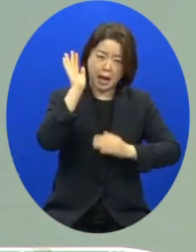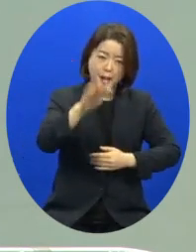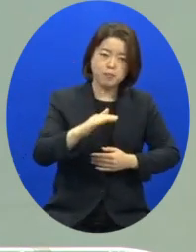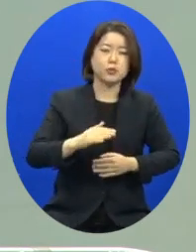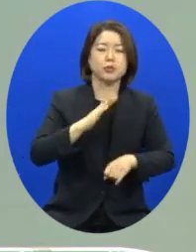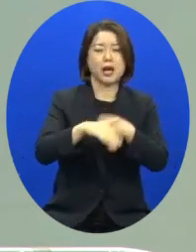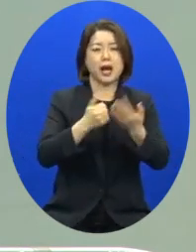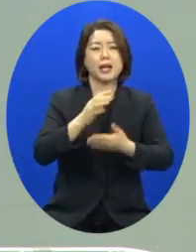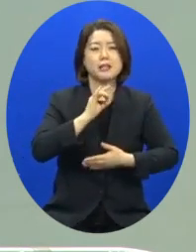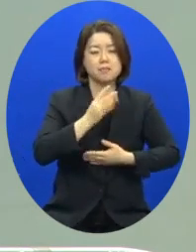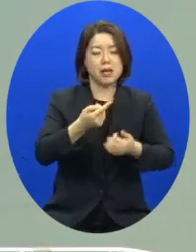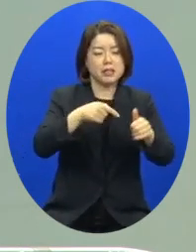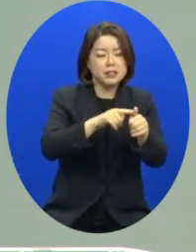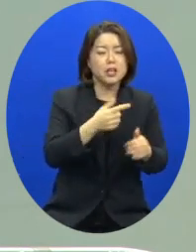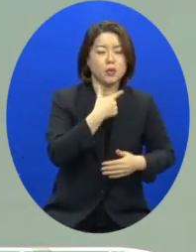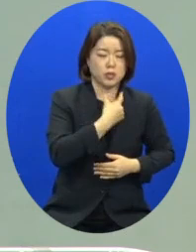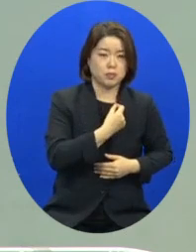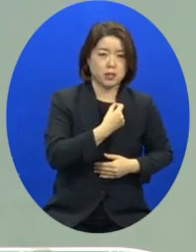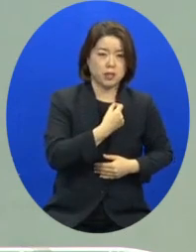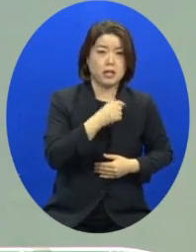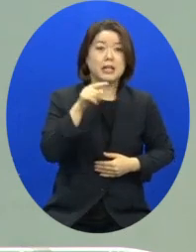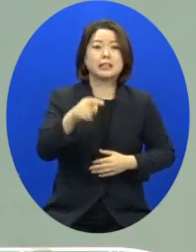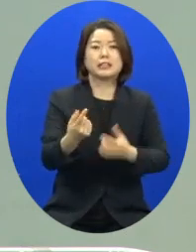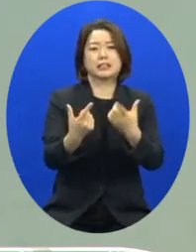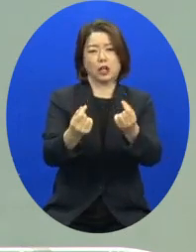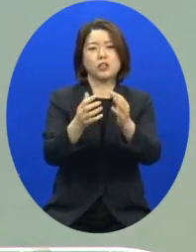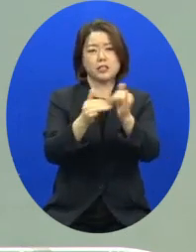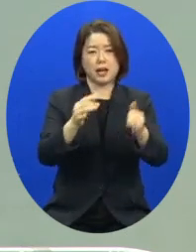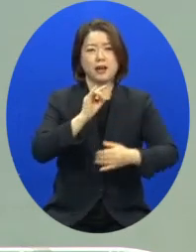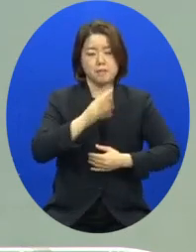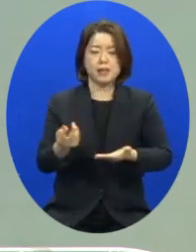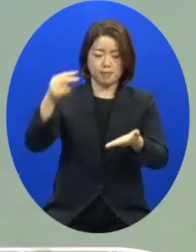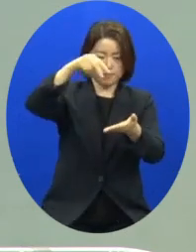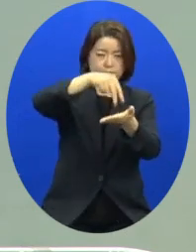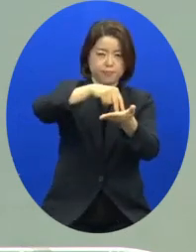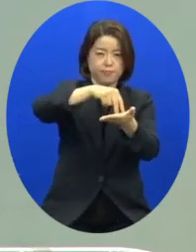하나님만 의지하겠습니다. 그런 분만 일어나시거나